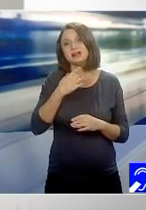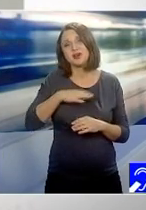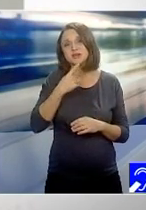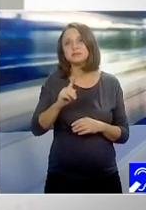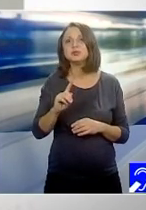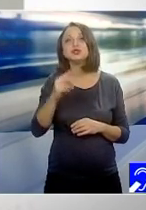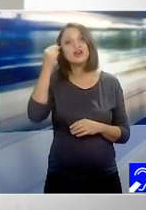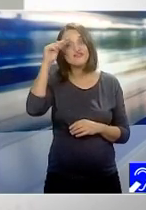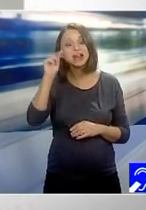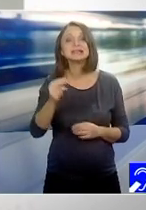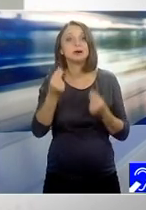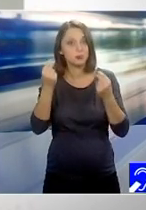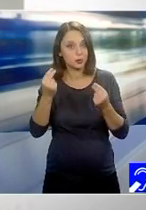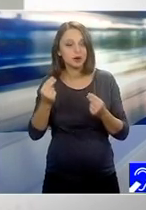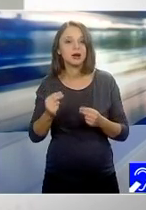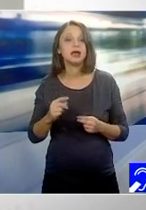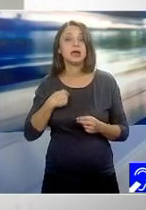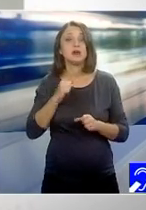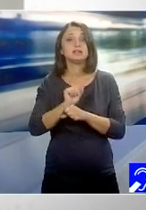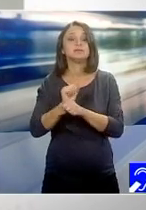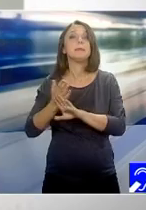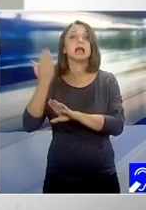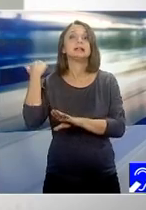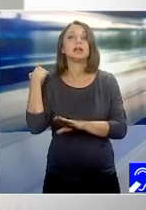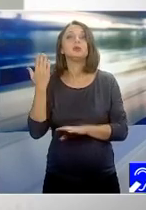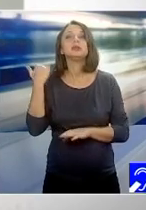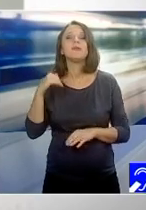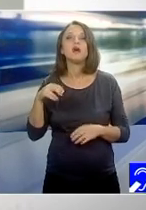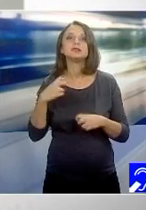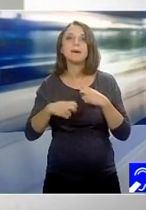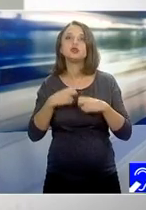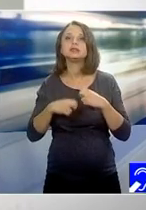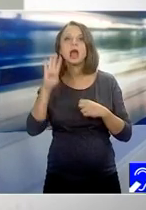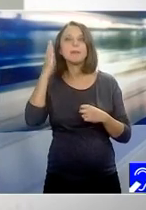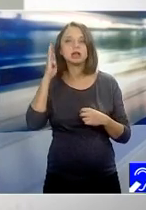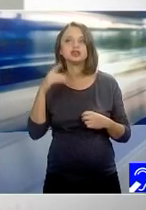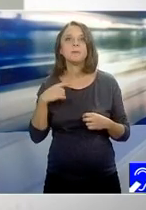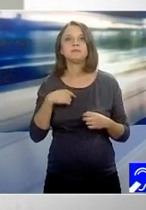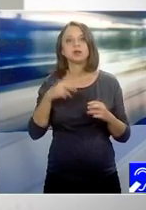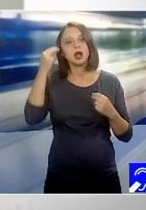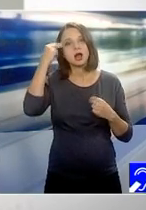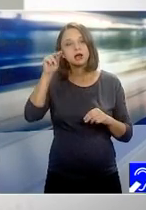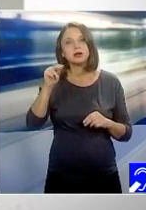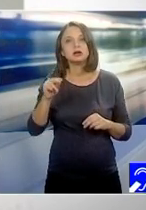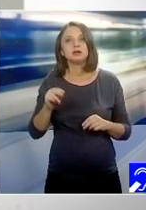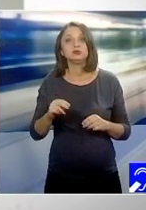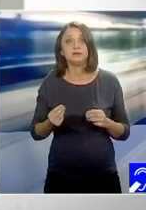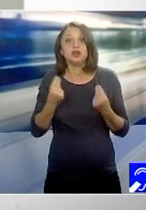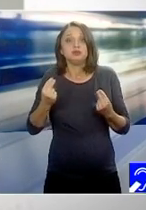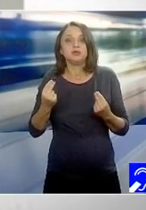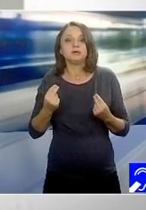că am fost săptămâna trecută la Bruxelles, aduc vești bune de acolo și anume s-a relansat un proiect